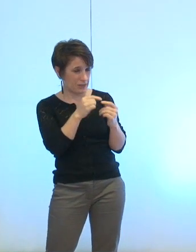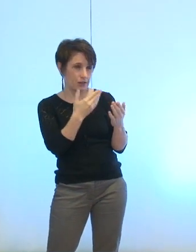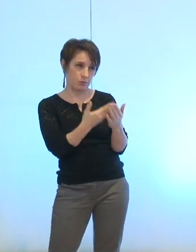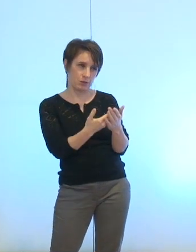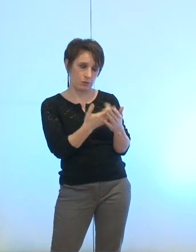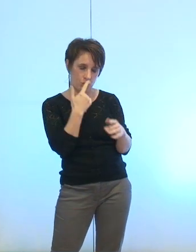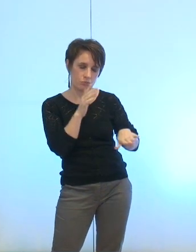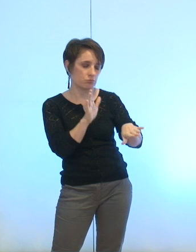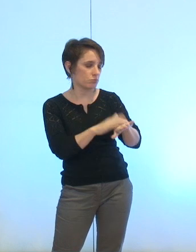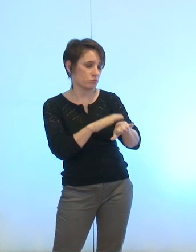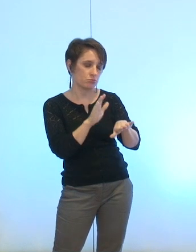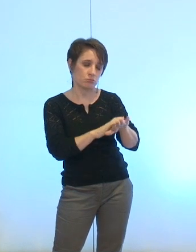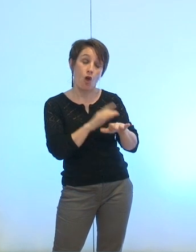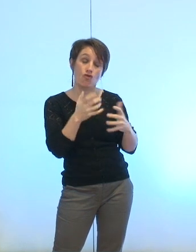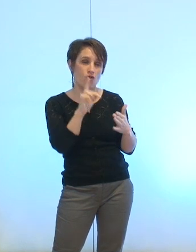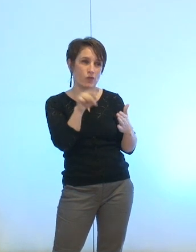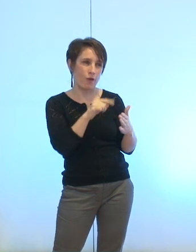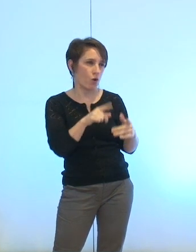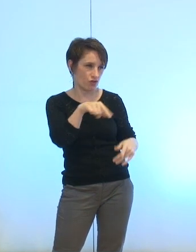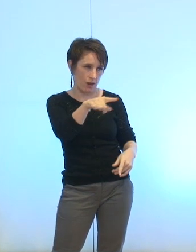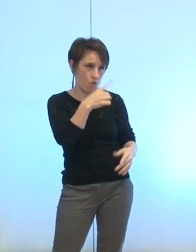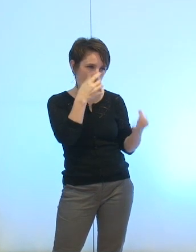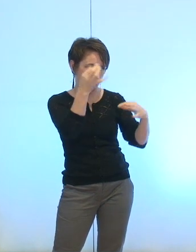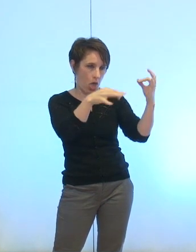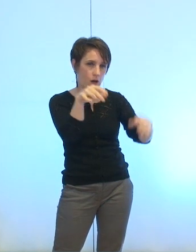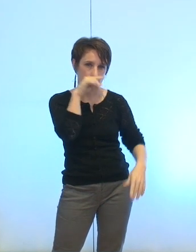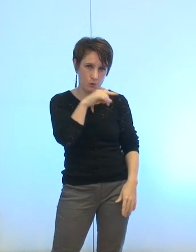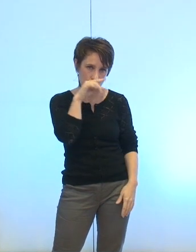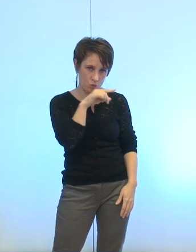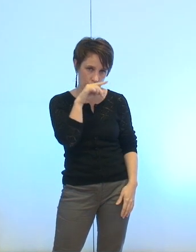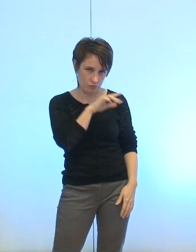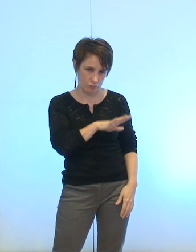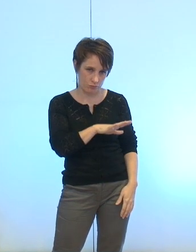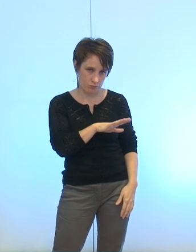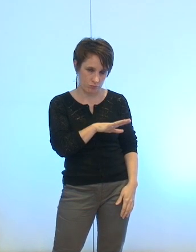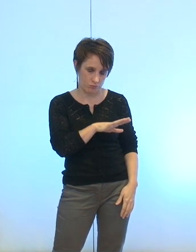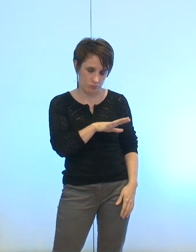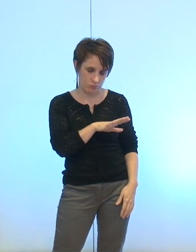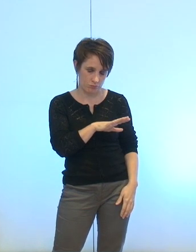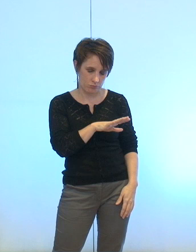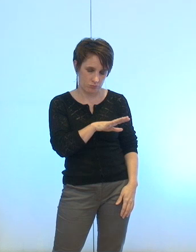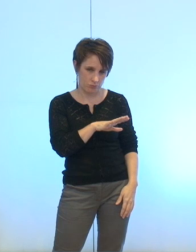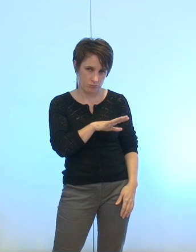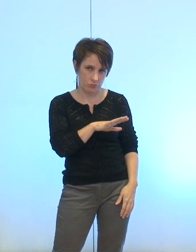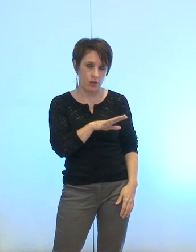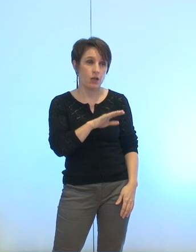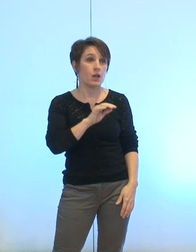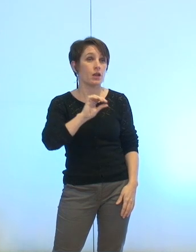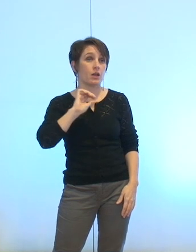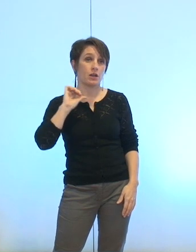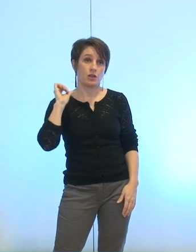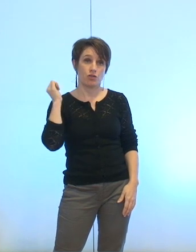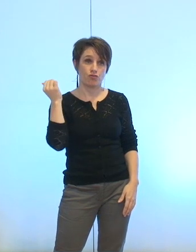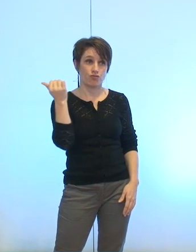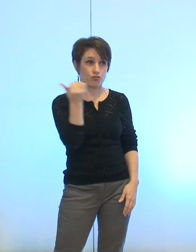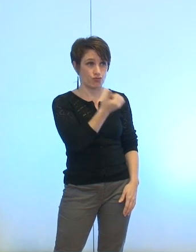certaines contrevérités et certains mensonges sur la genèse chacun c'est bien et cela